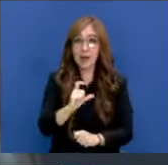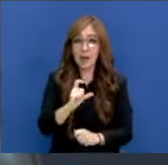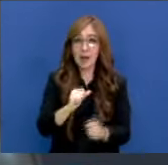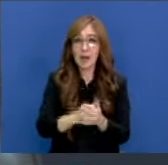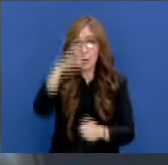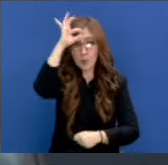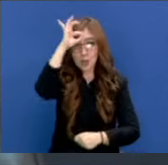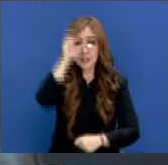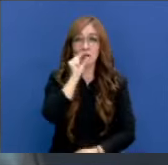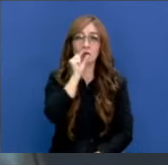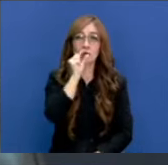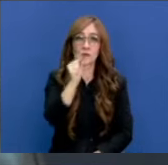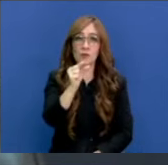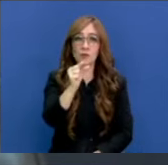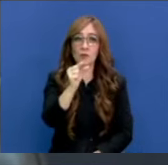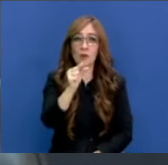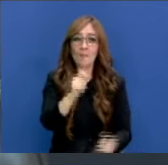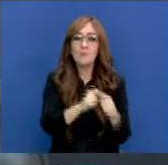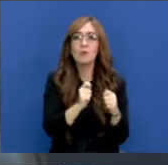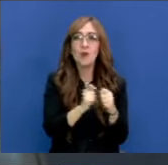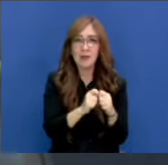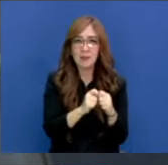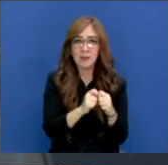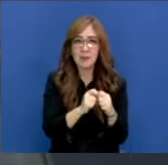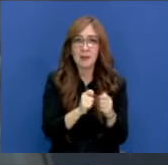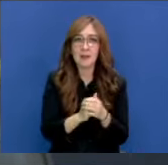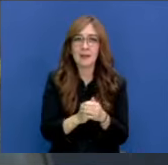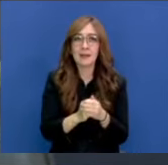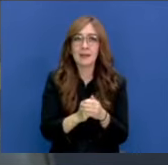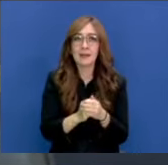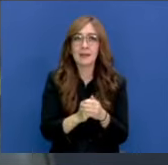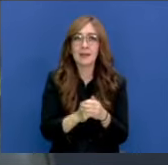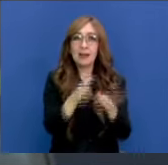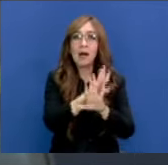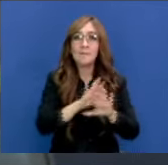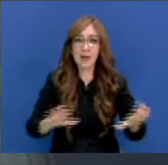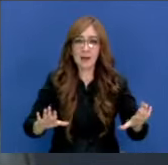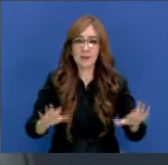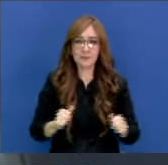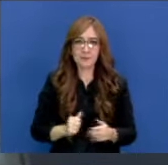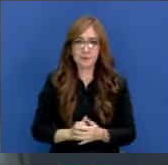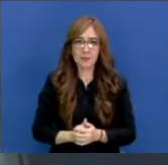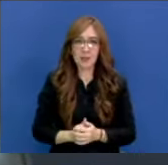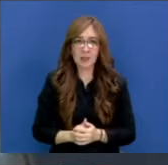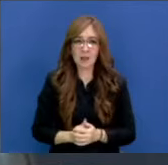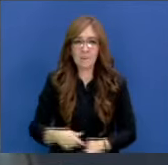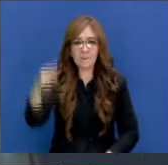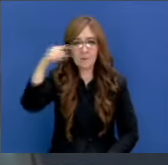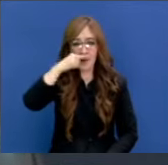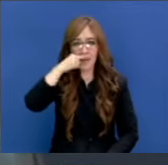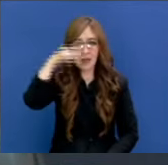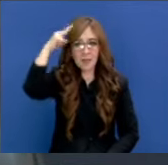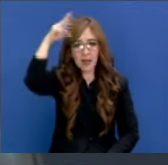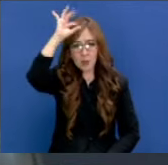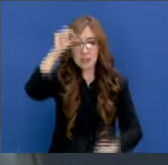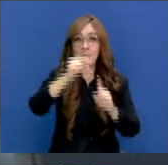kepolisian untuk menciptakan kamsel tipcar lantas. Ya. Tadi Bapak Kapolda Metro Jaya menyampaikan